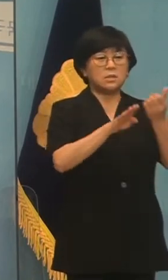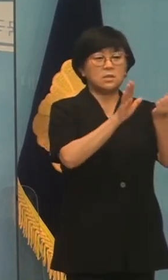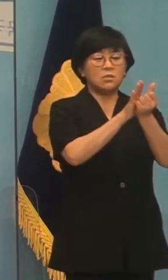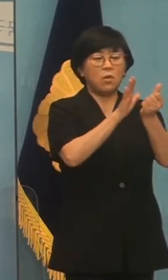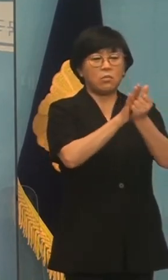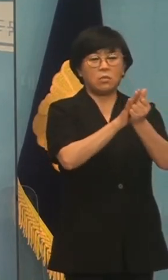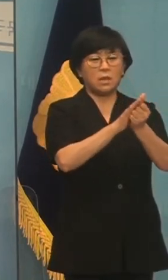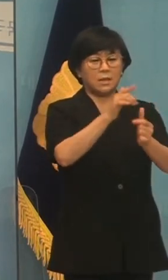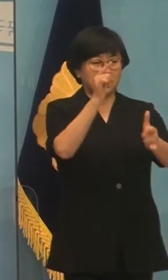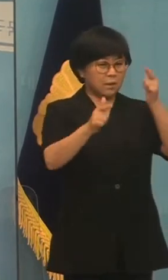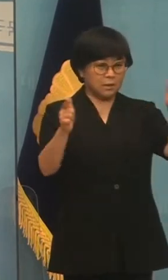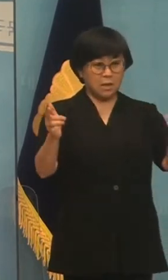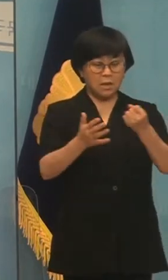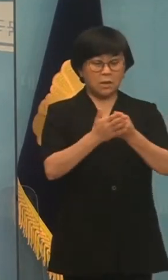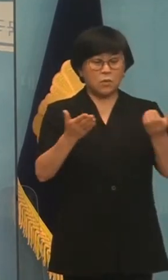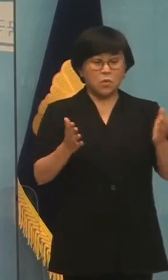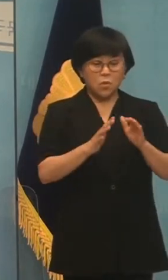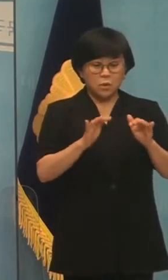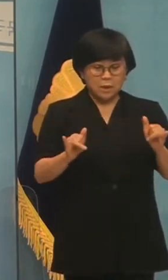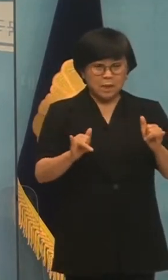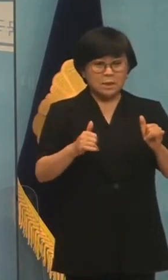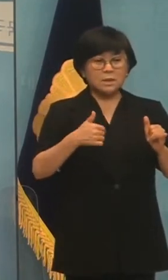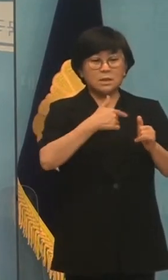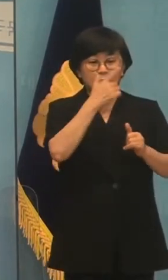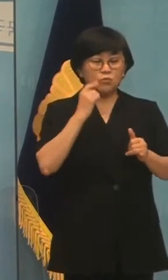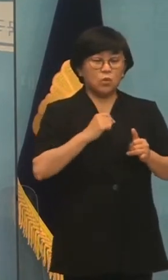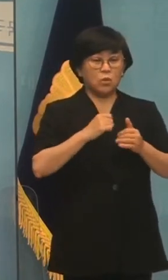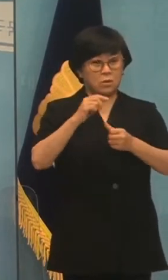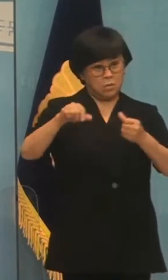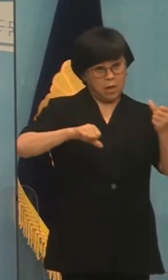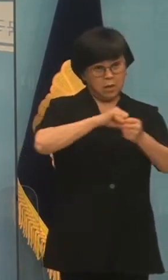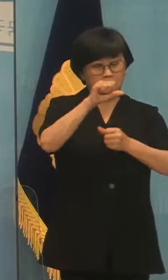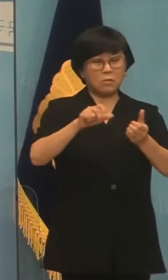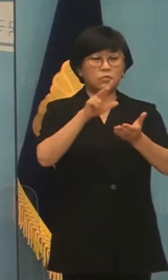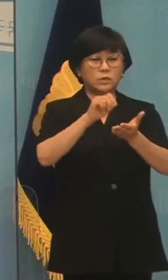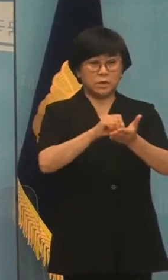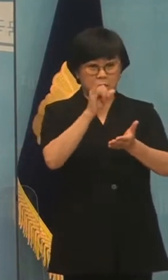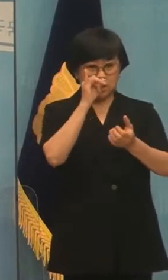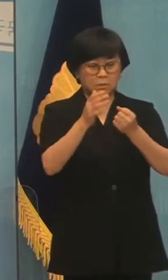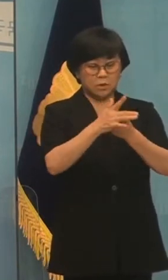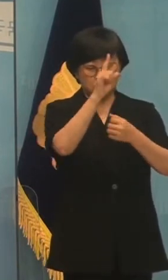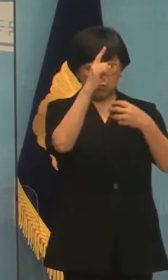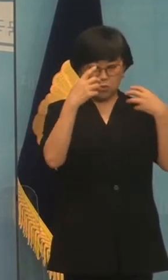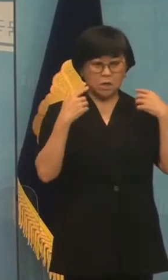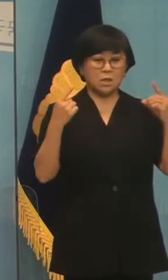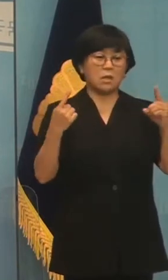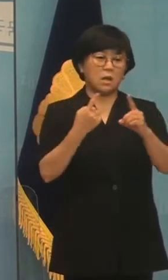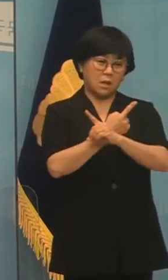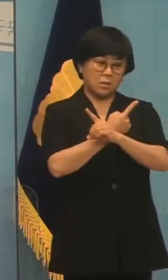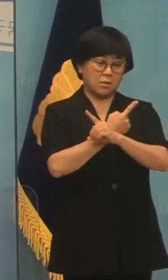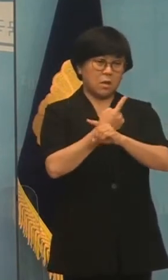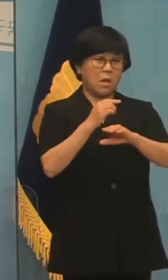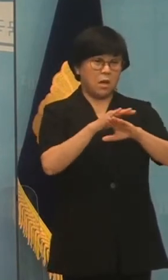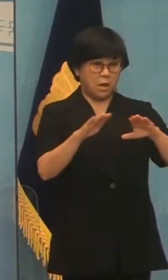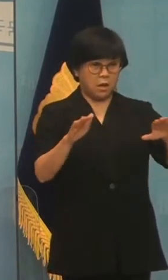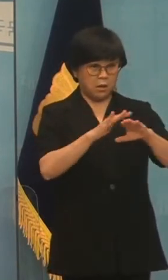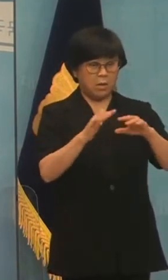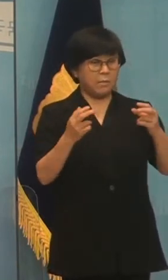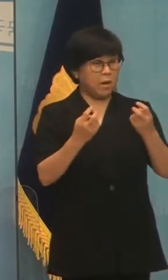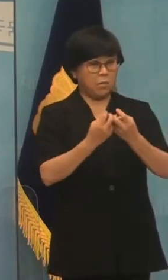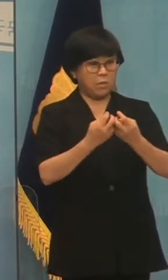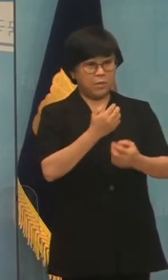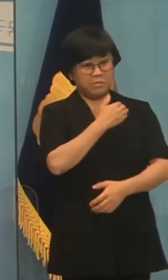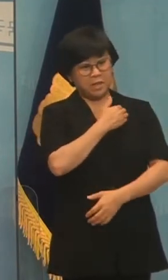달라 노동자들의 열악한 노동 조건이 불거진 지 오래지만 정부는 개선 대책 마련에 손을 놓고